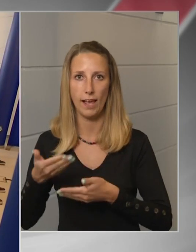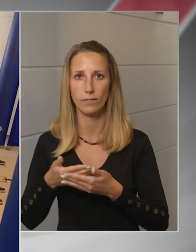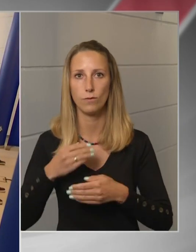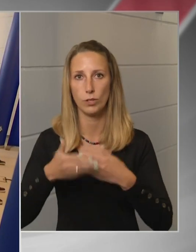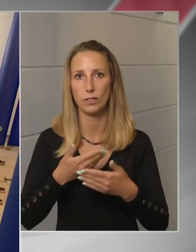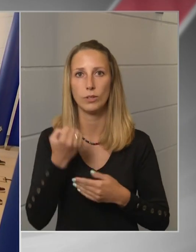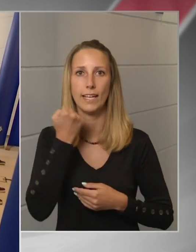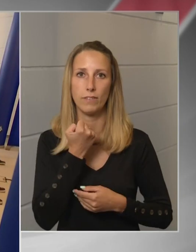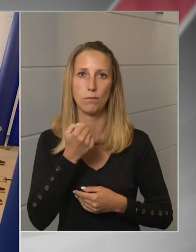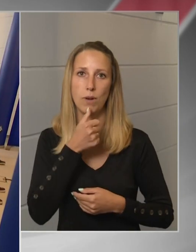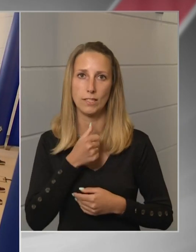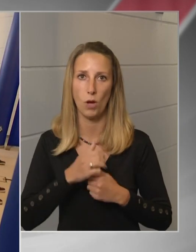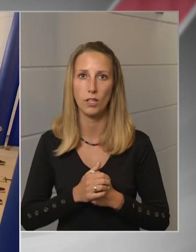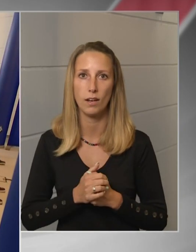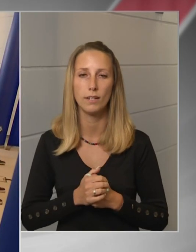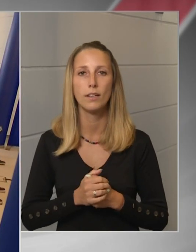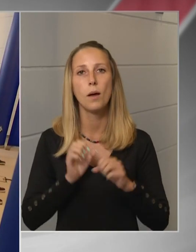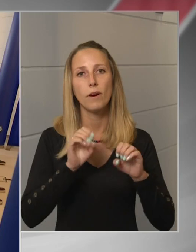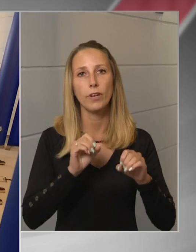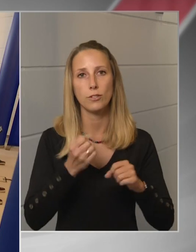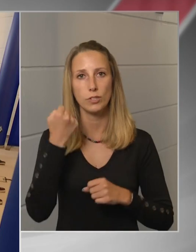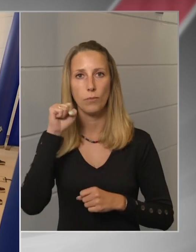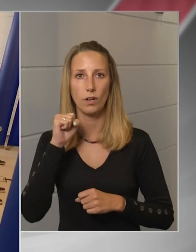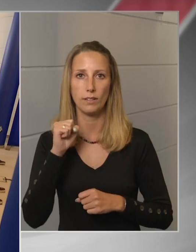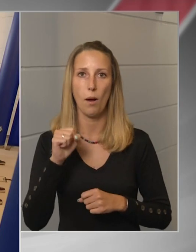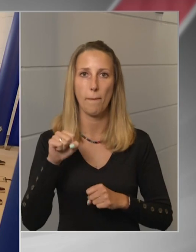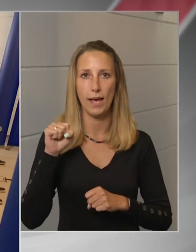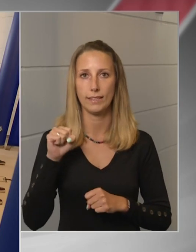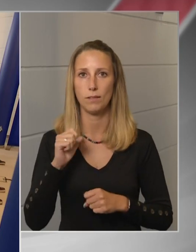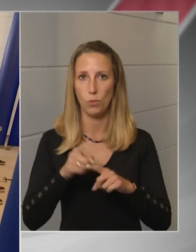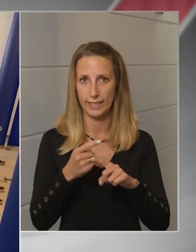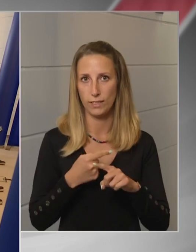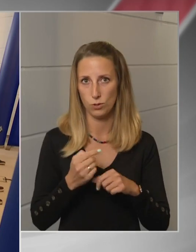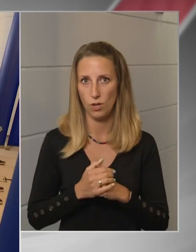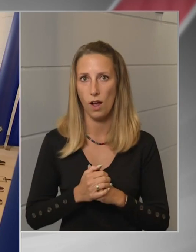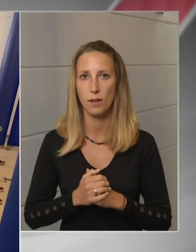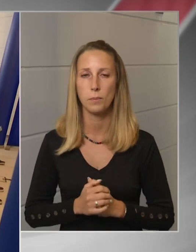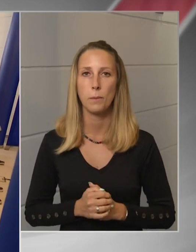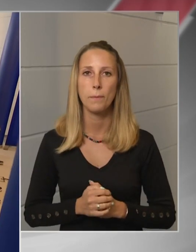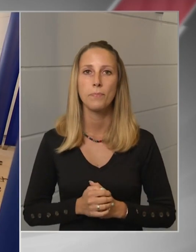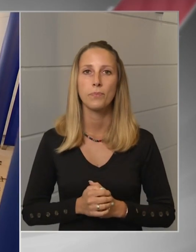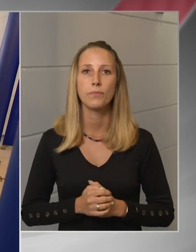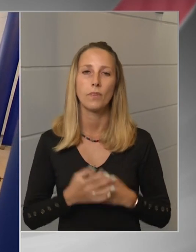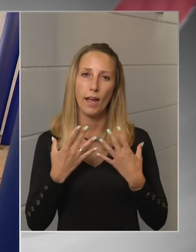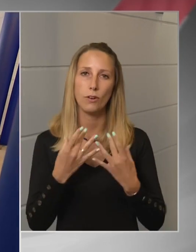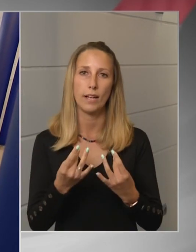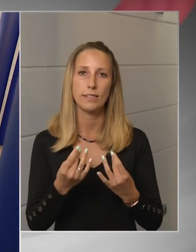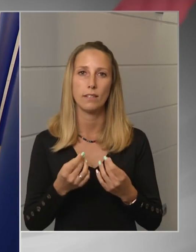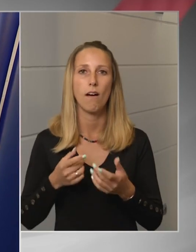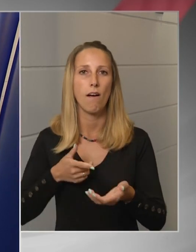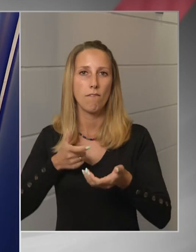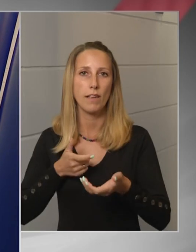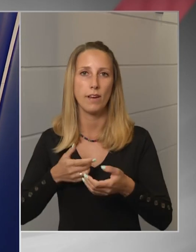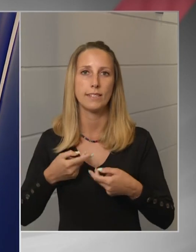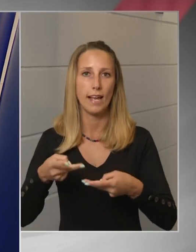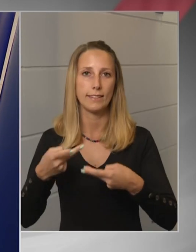Pressman-nal, mint egy befolyásos demokrata párti politikus, a Jason Crow-val, aki elkötelezett a fegyverszállításuk